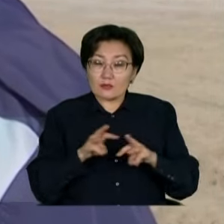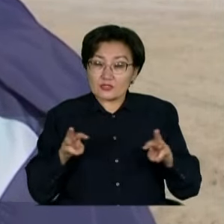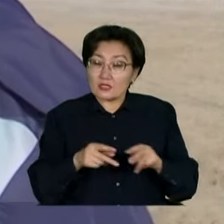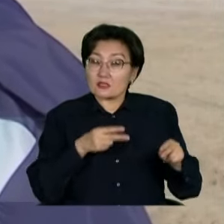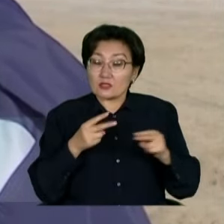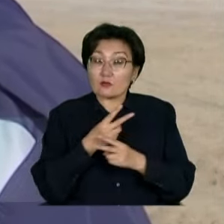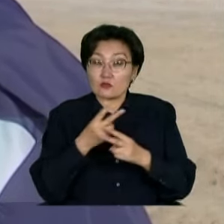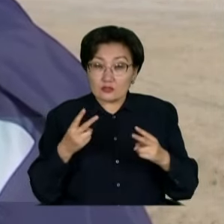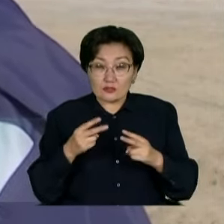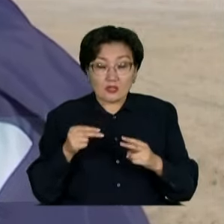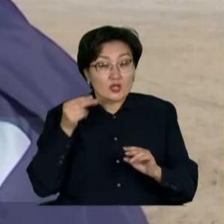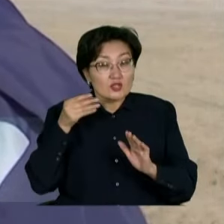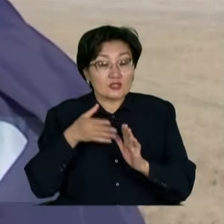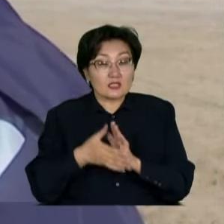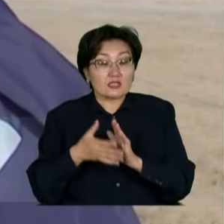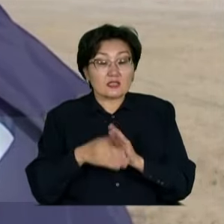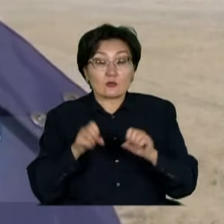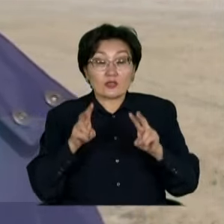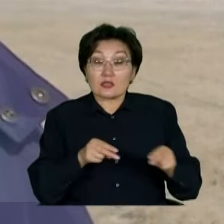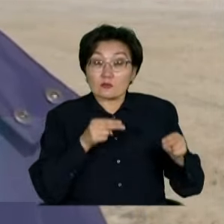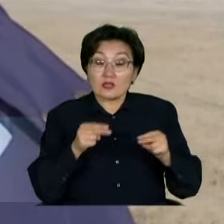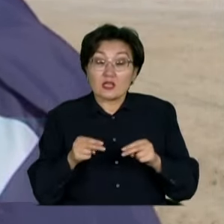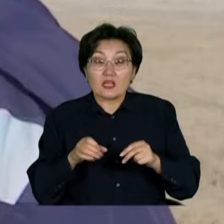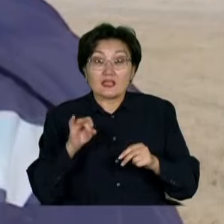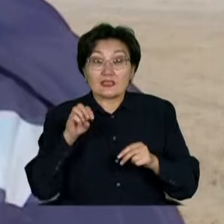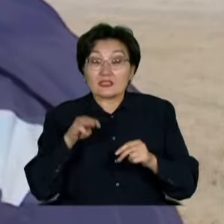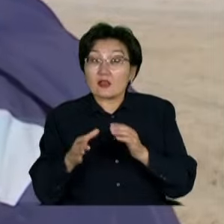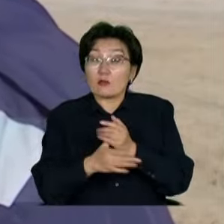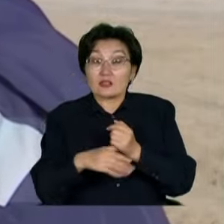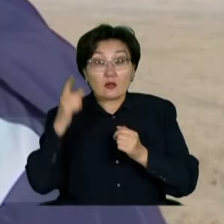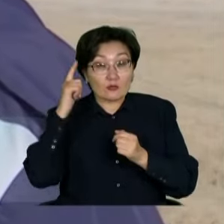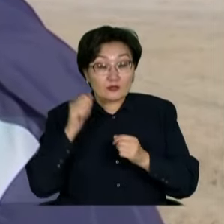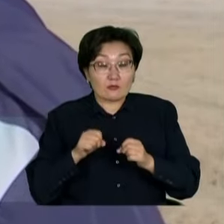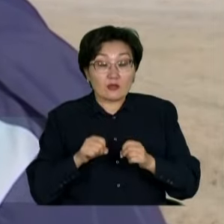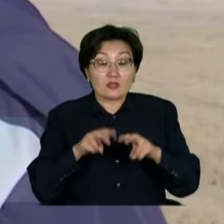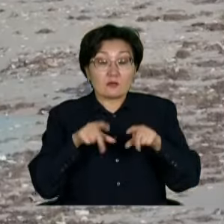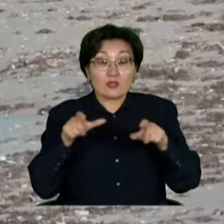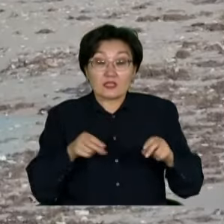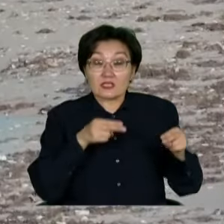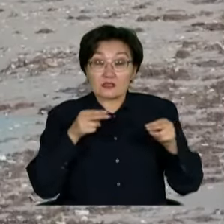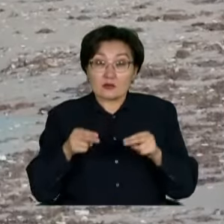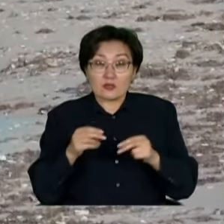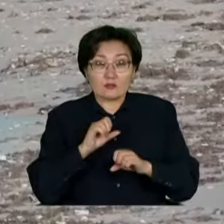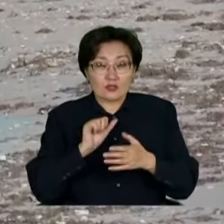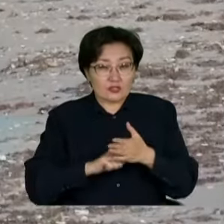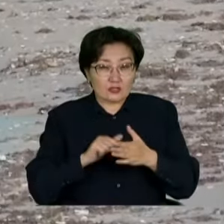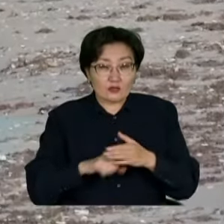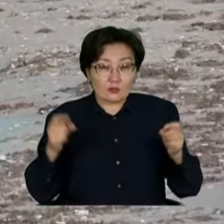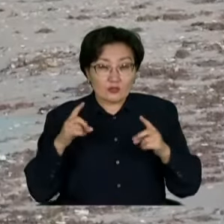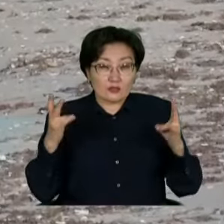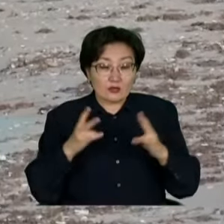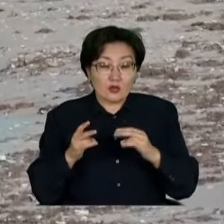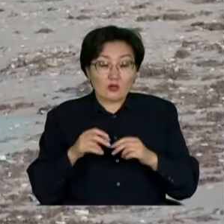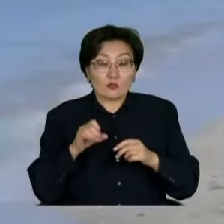ма, зерттейтін ғылым келе ма, итбалықты танитын жаңа білетін зоологтар келе ме, келіп қарасын неден өлгенін. Итбалықтарды